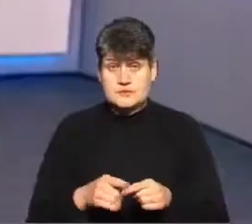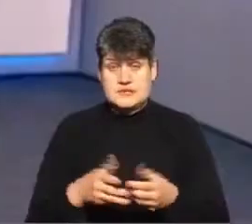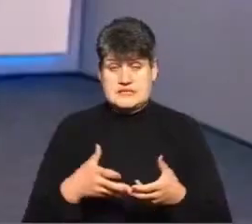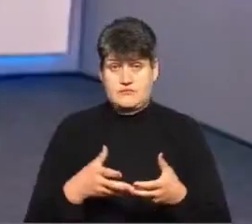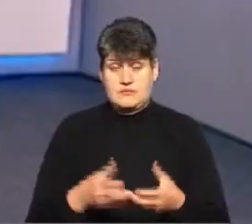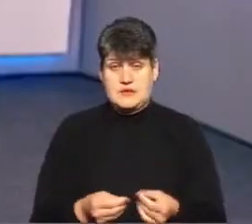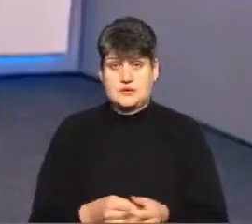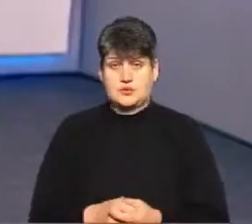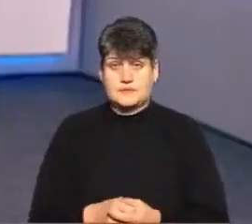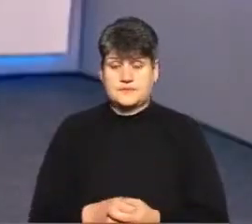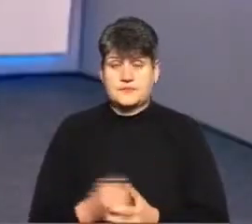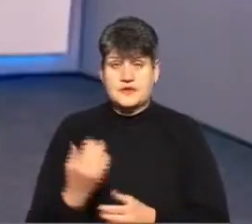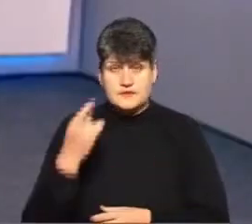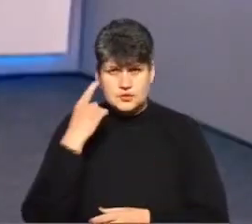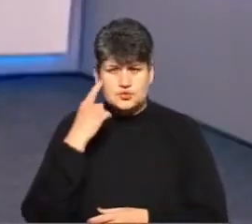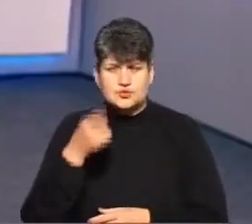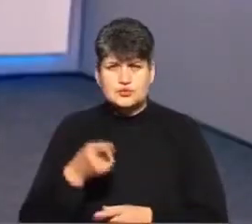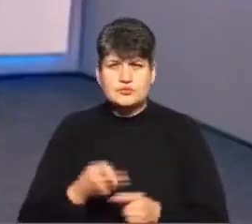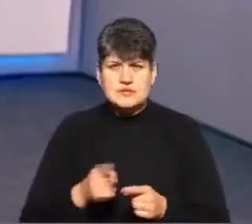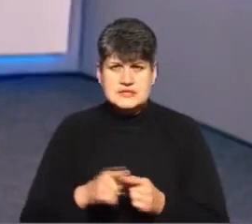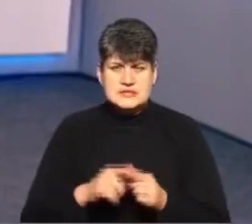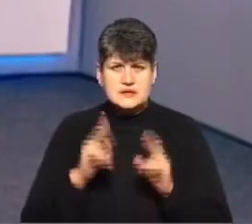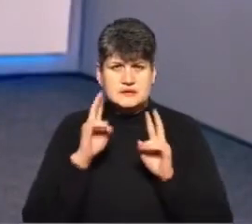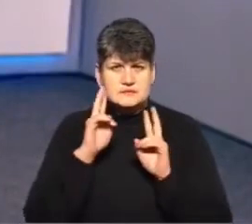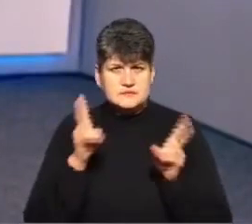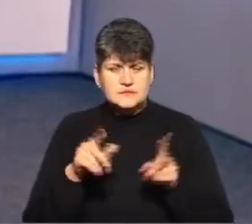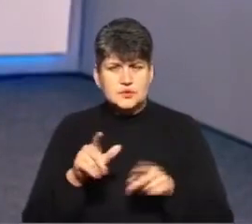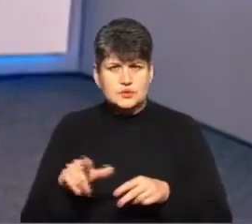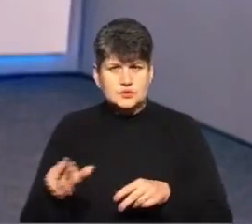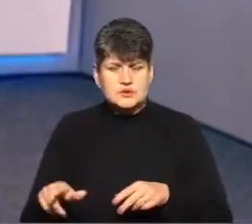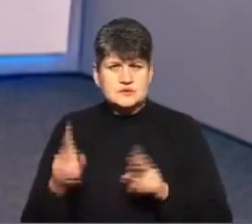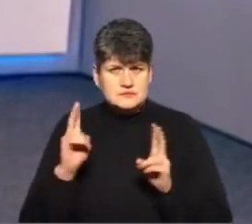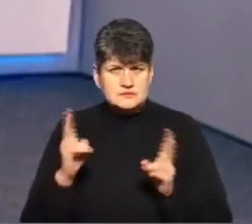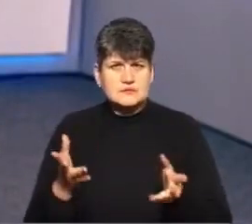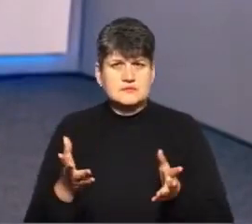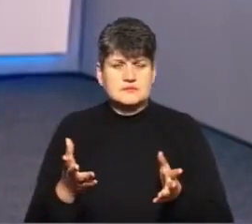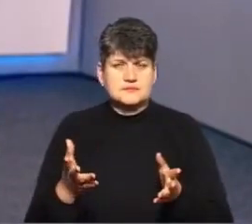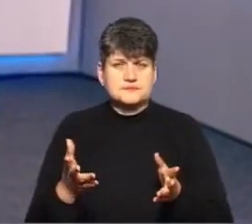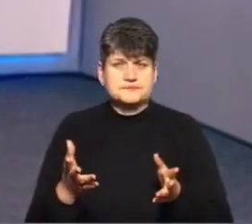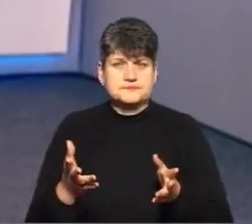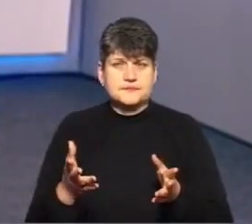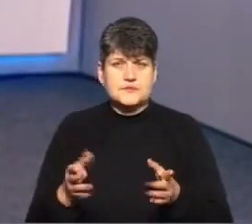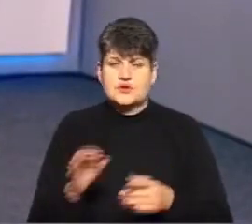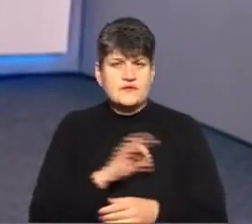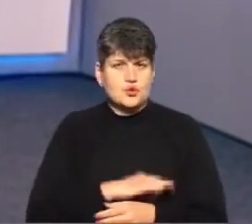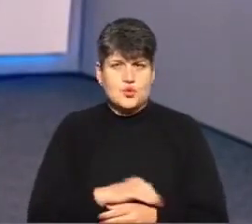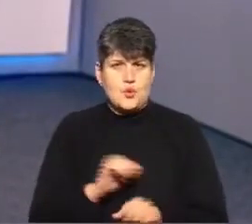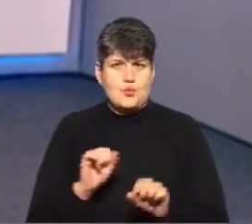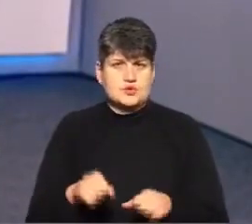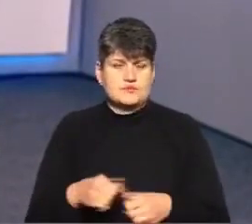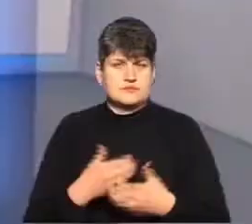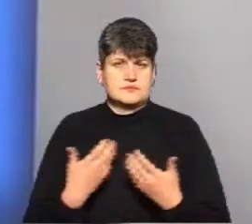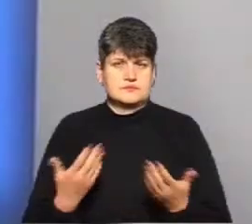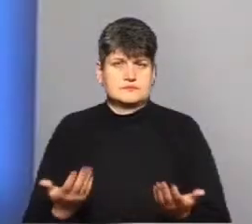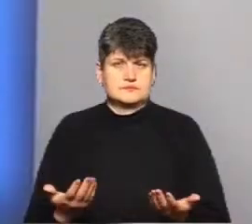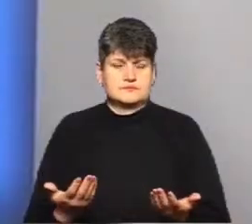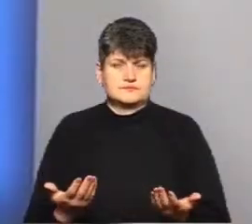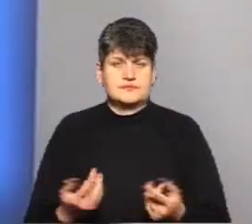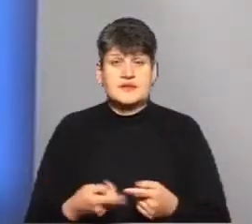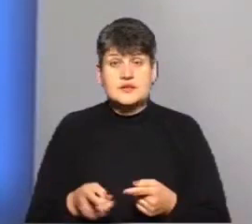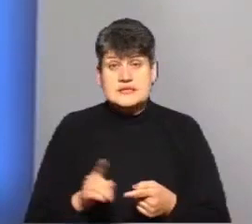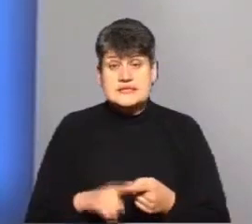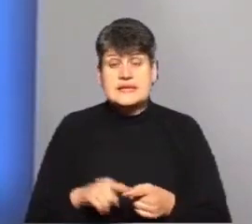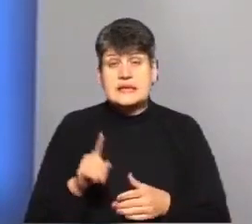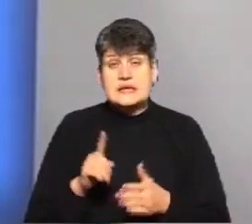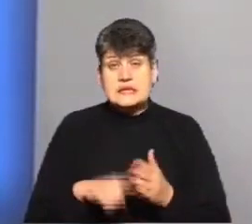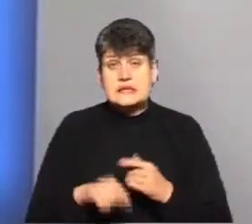вашу думку, це не обізнаність людей? З чим це може бути пов'язано? З тим, що люди не використовують цю можливість? Ну, це надія на те, що держава